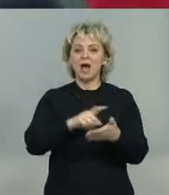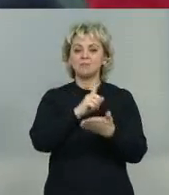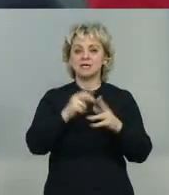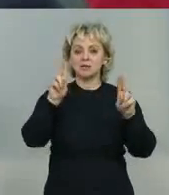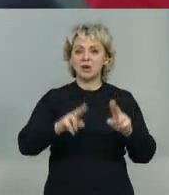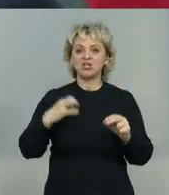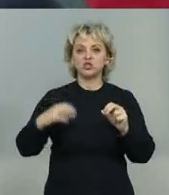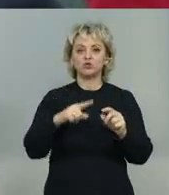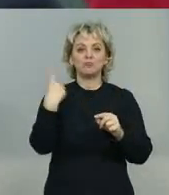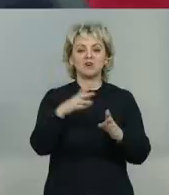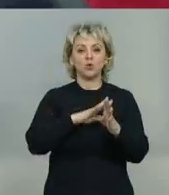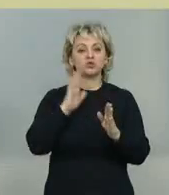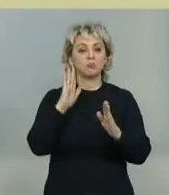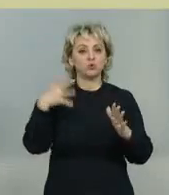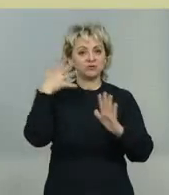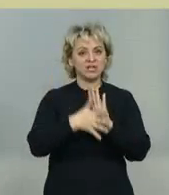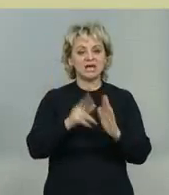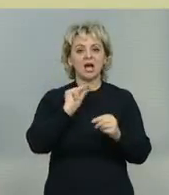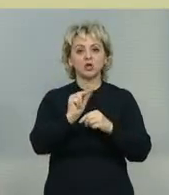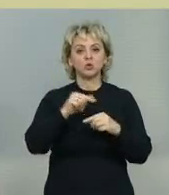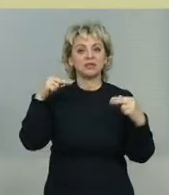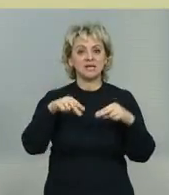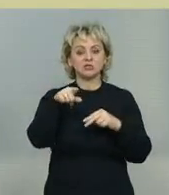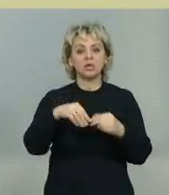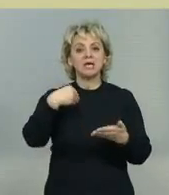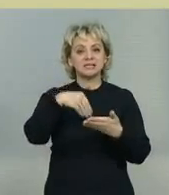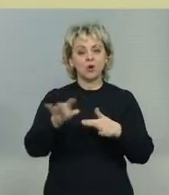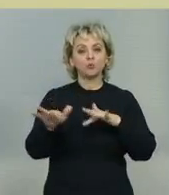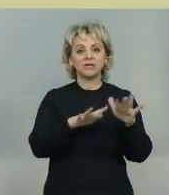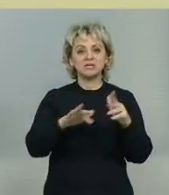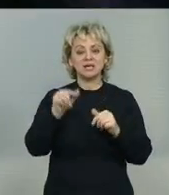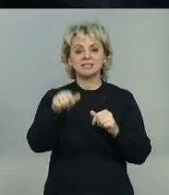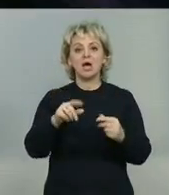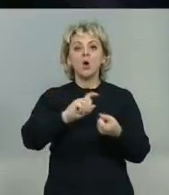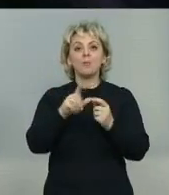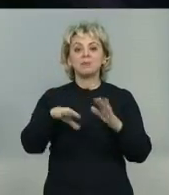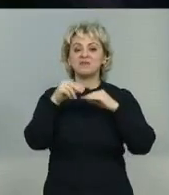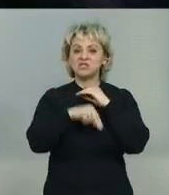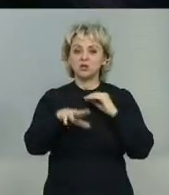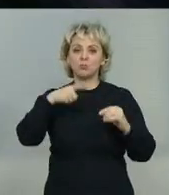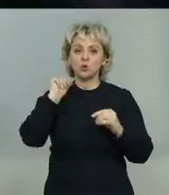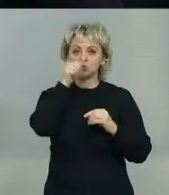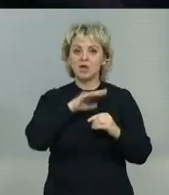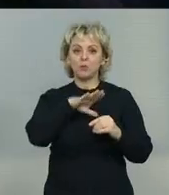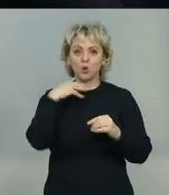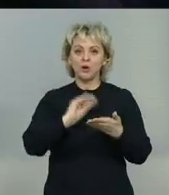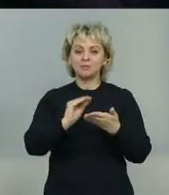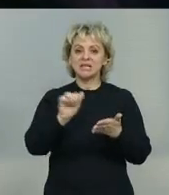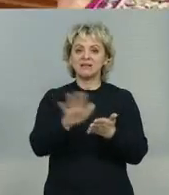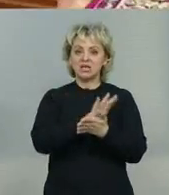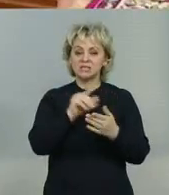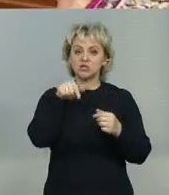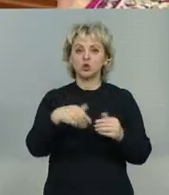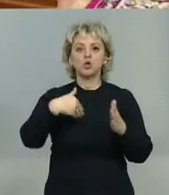для чиновников в первую очередь будут внедрены в контрольно-надзорной и закупочной деятельности. О борьбе со взятками в прошлом году немало писали в